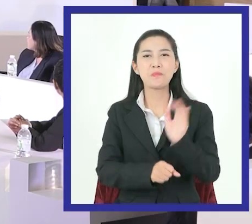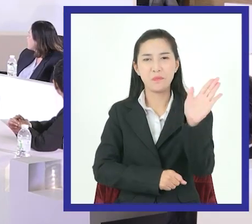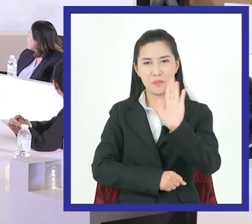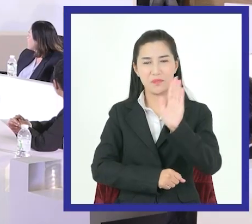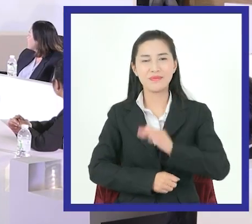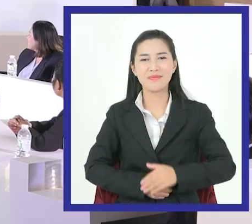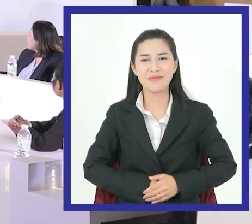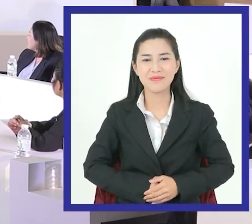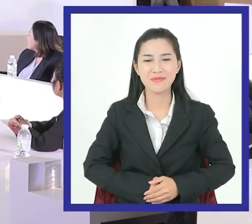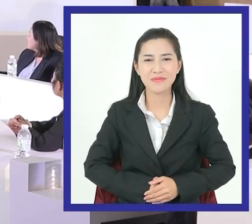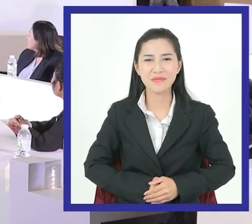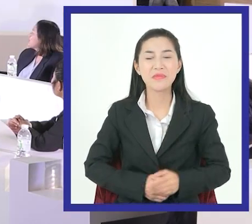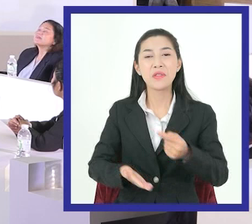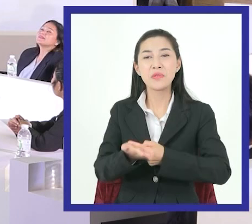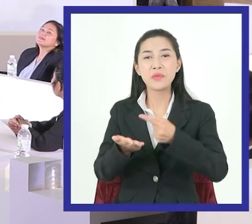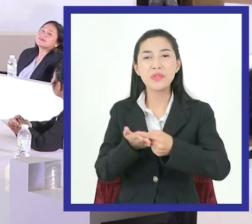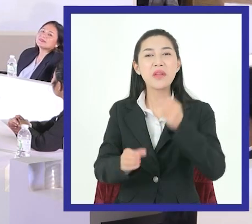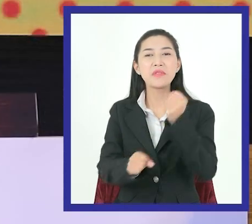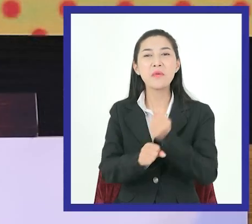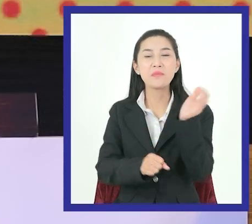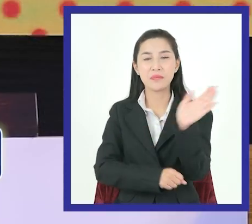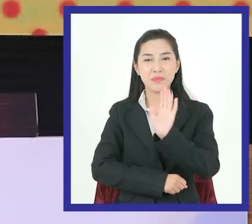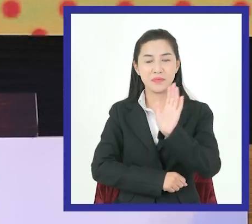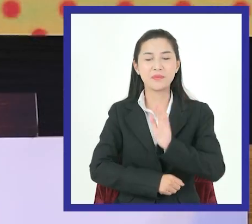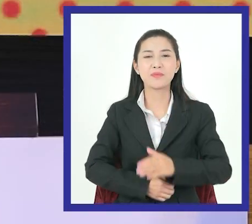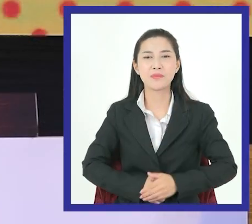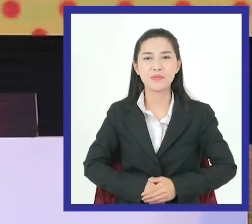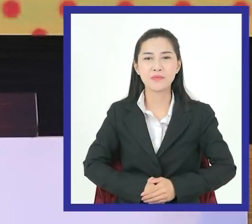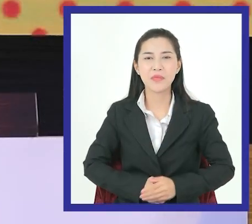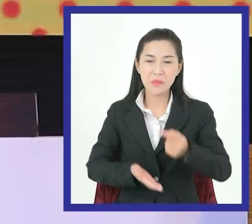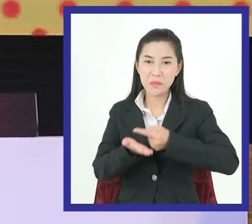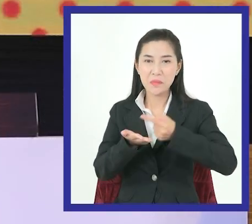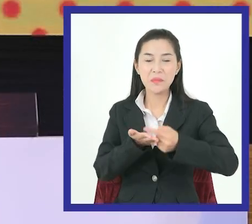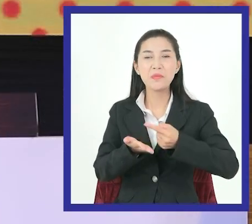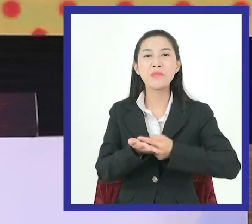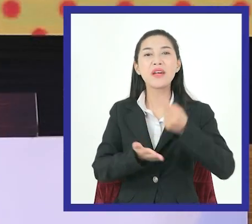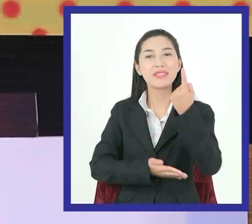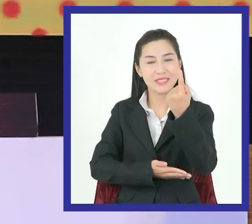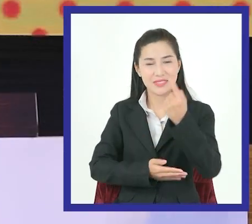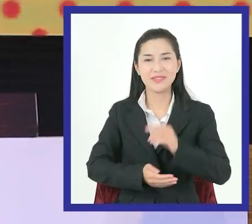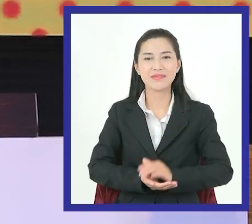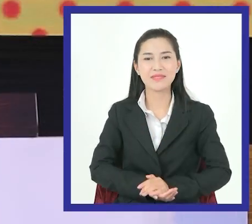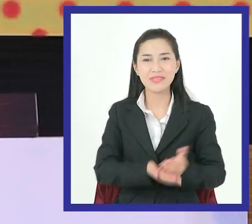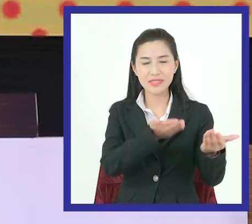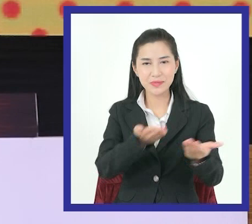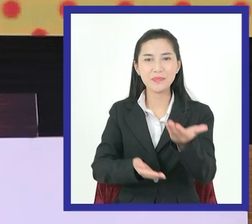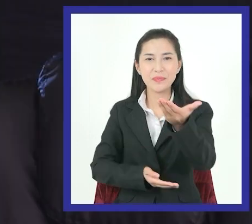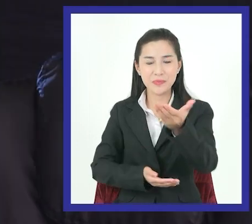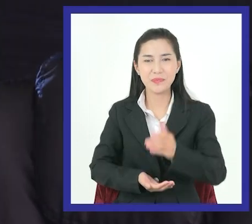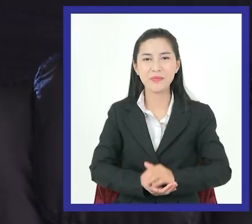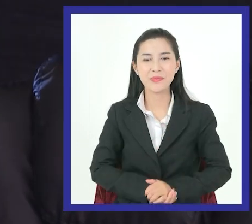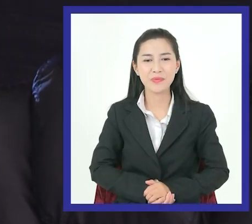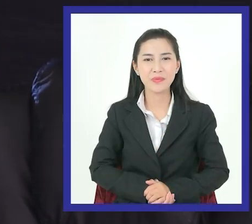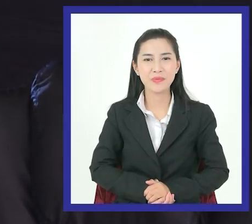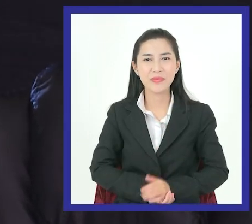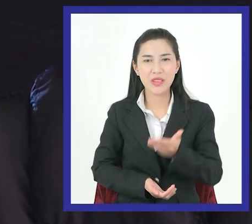ครับท่านเป็นที่ปรึกษาท่านไม่ต้องทำครับให้คำปรึกษาอย่างเดียวครับเชิญท่านวสรพงษ์สุภดิชครับ